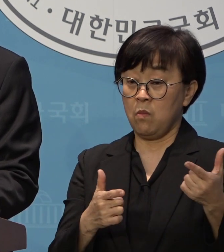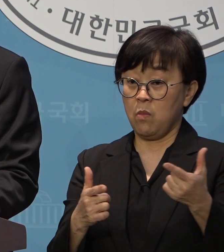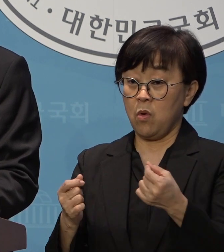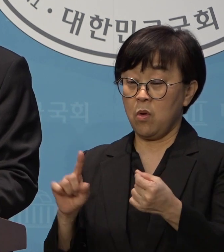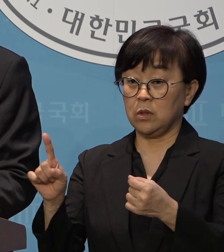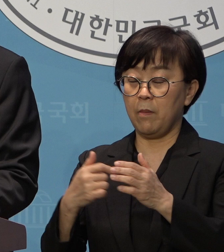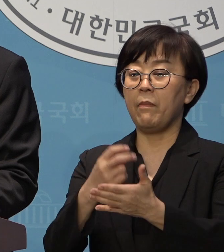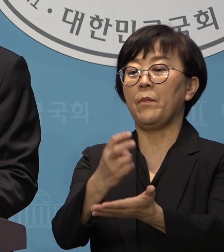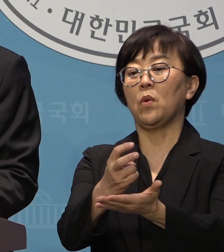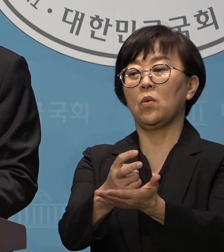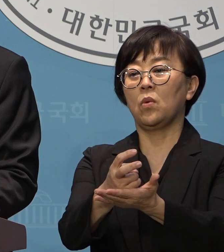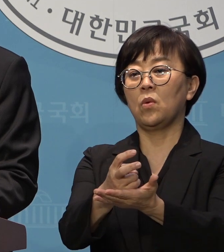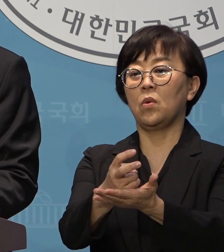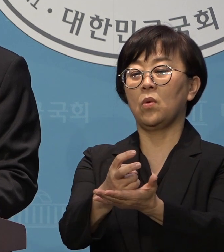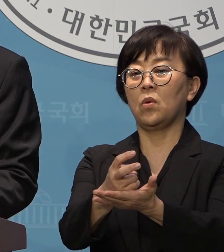그 어떤 법도